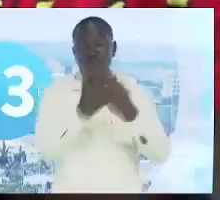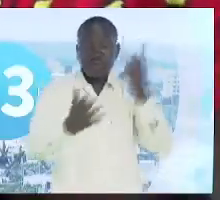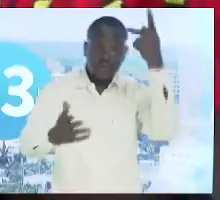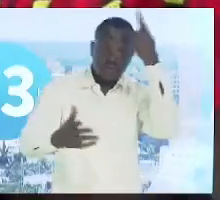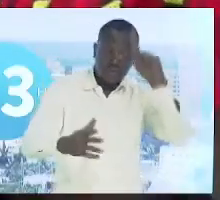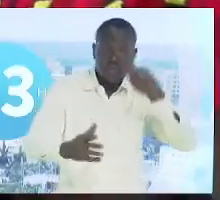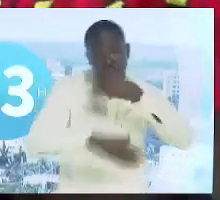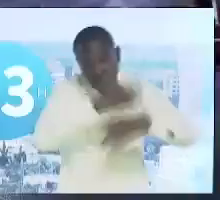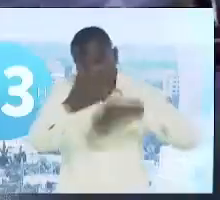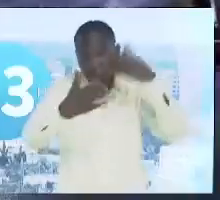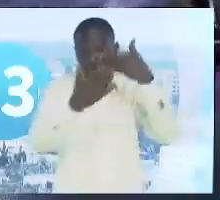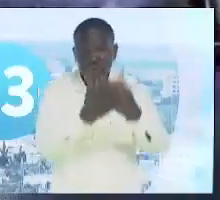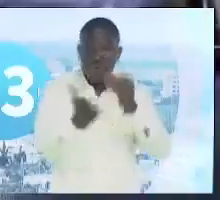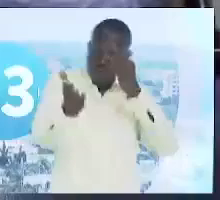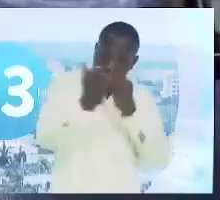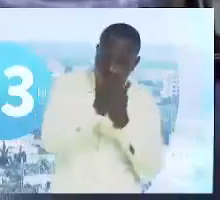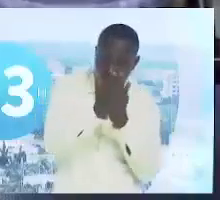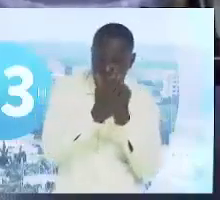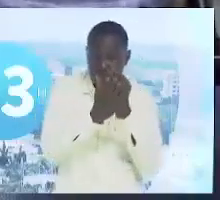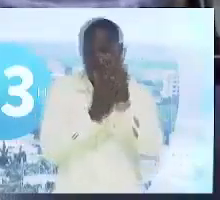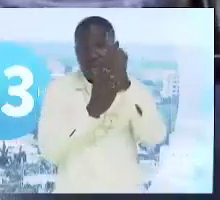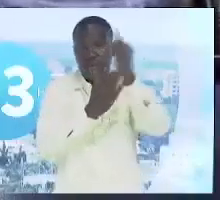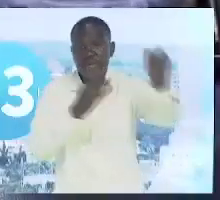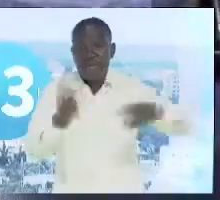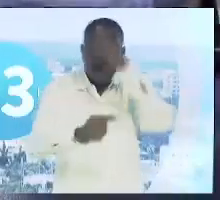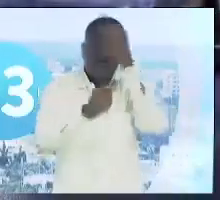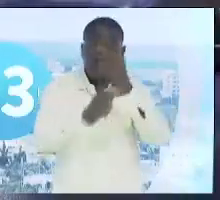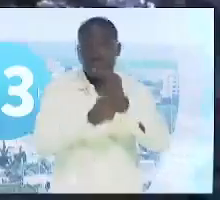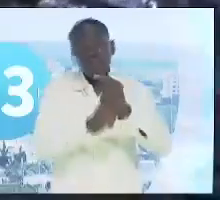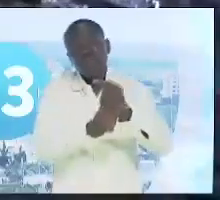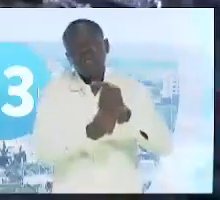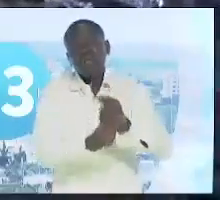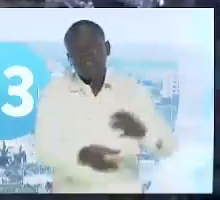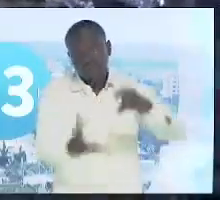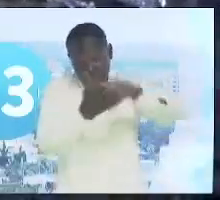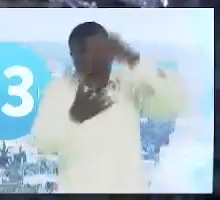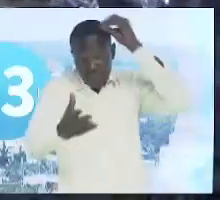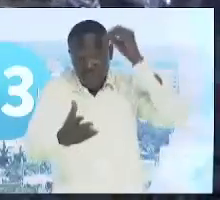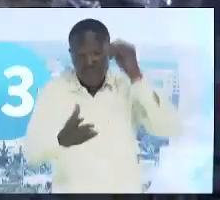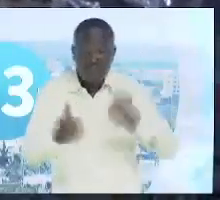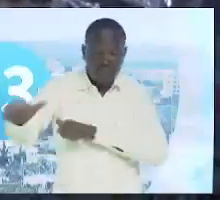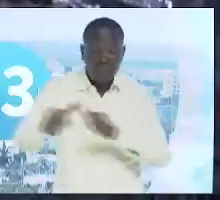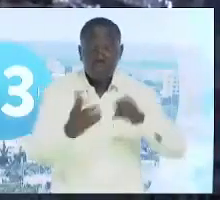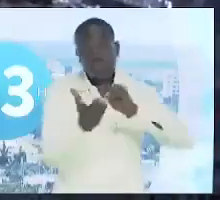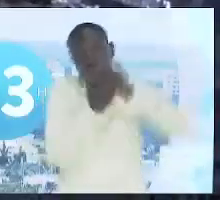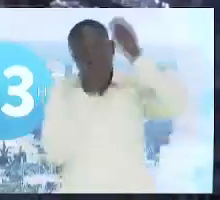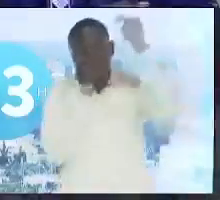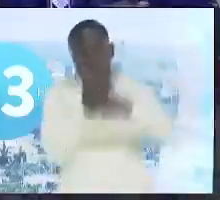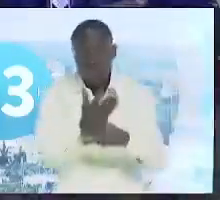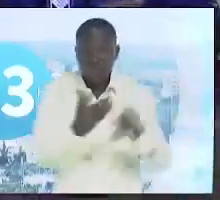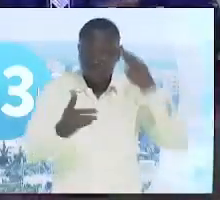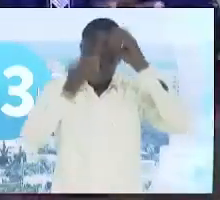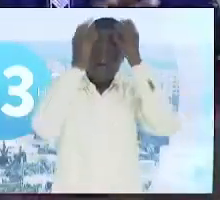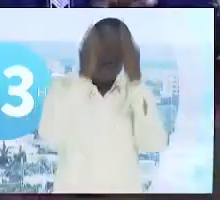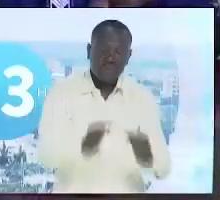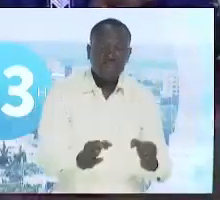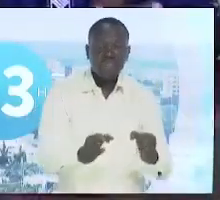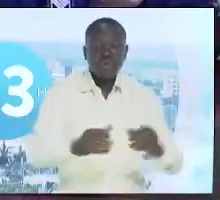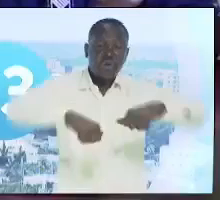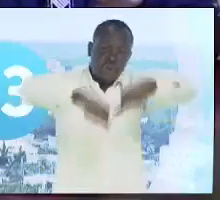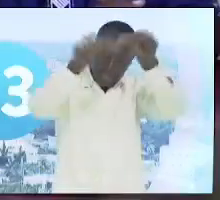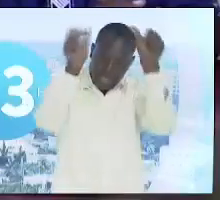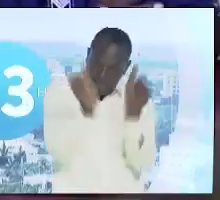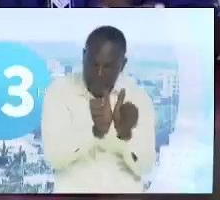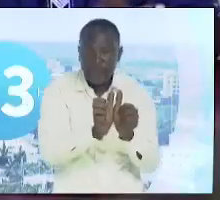l'intégrité, l'honnêteté et le dévouement au travail sont enseignés aux acteurs du développement. Une initiative de l'association